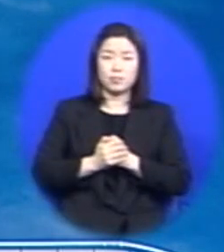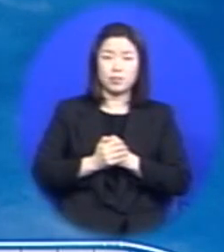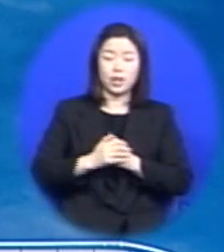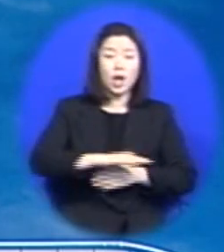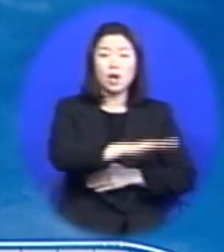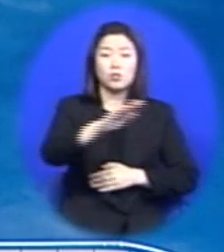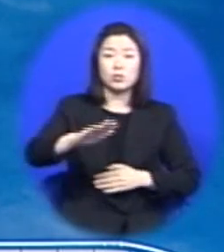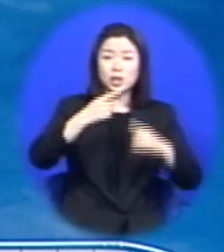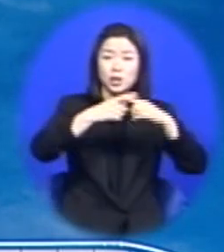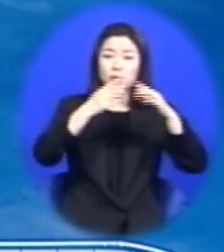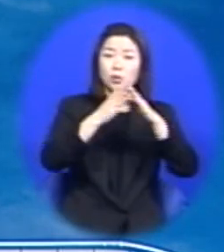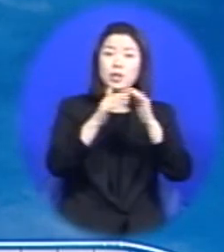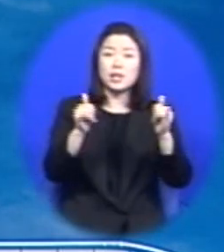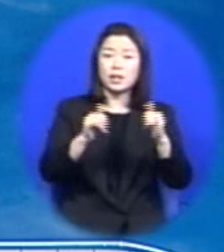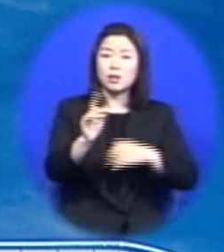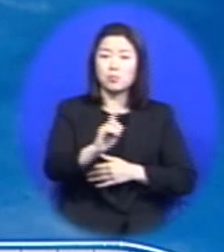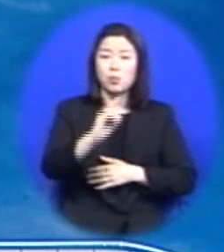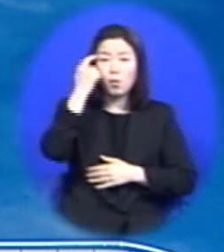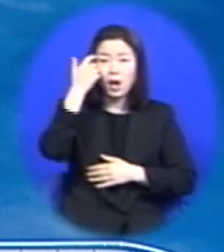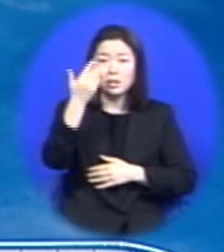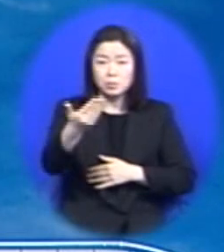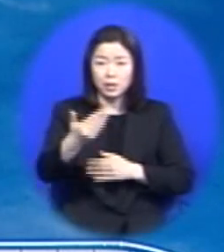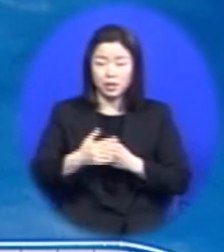우리 교인들은 뭐 하죠?